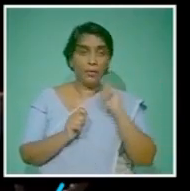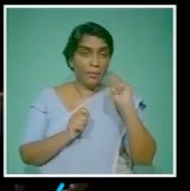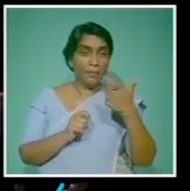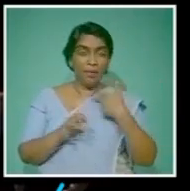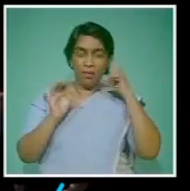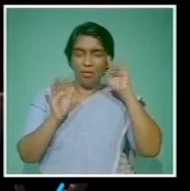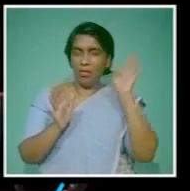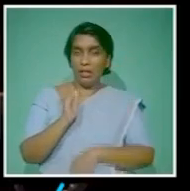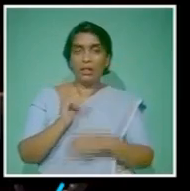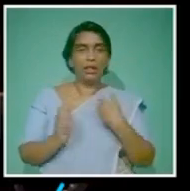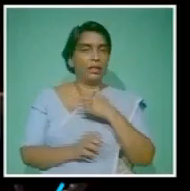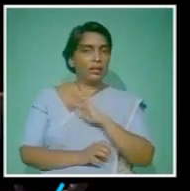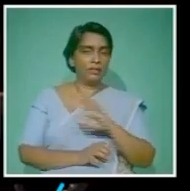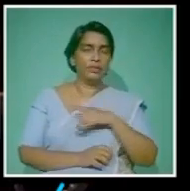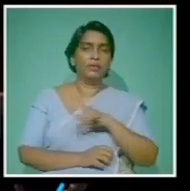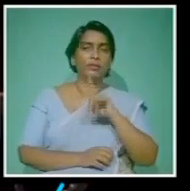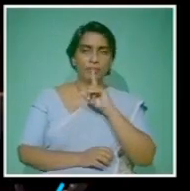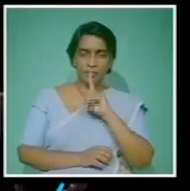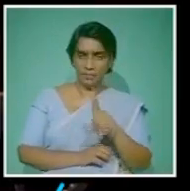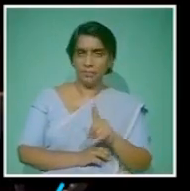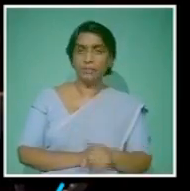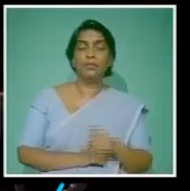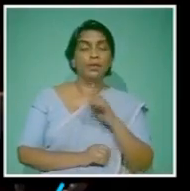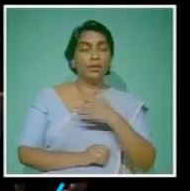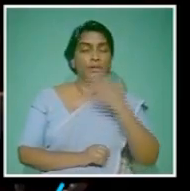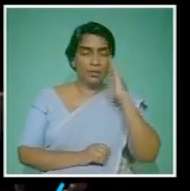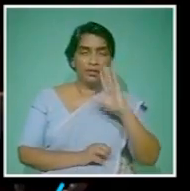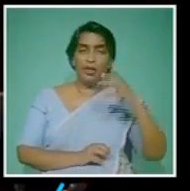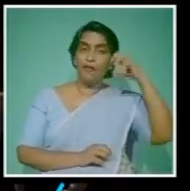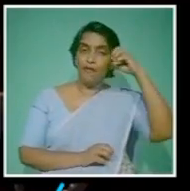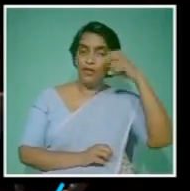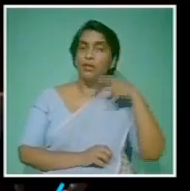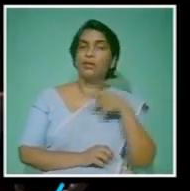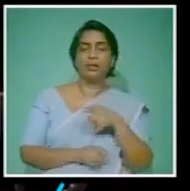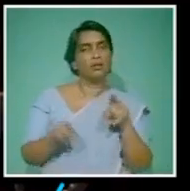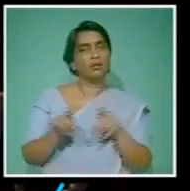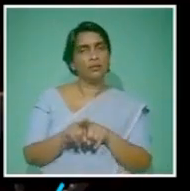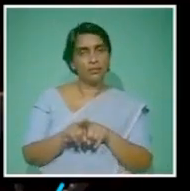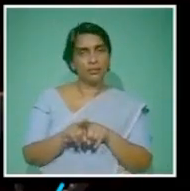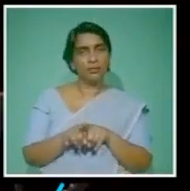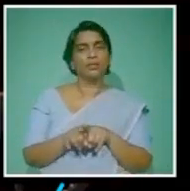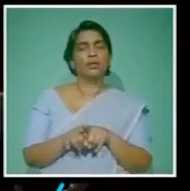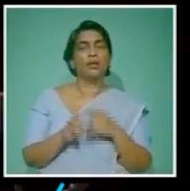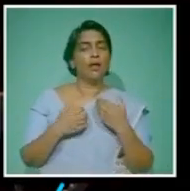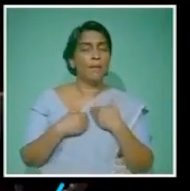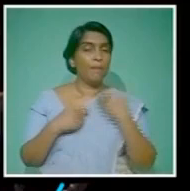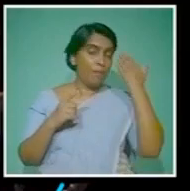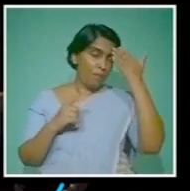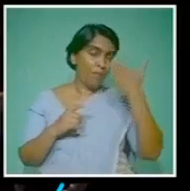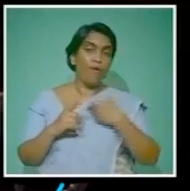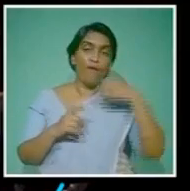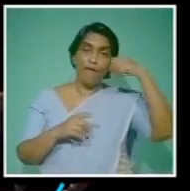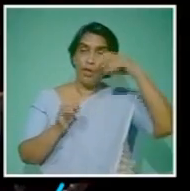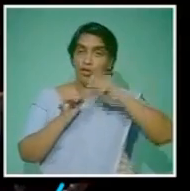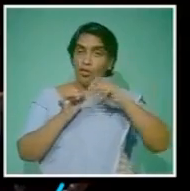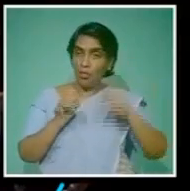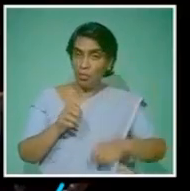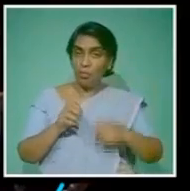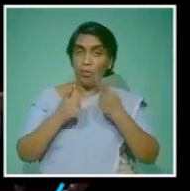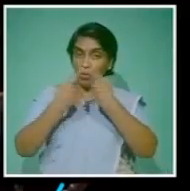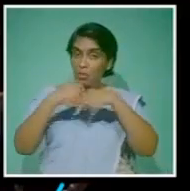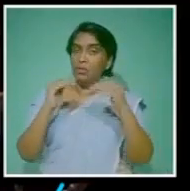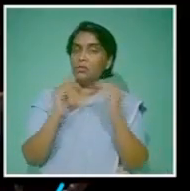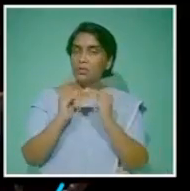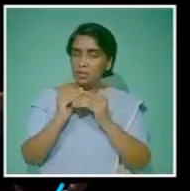ගෙවීමක් පැහැර නැති බව මා මෙහිදී ප්‍රකාශ කර සිටිමි. සාමාන්‍ය විදුලි පාරිභෝගිකයාට මෙන් අප පිළිබඳවද විදුලි බල මණ්ඩලයේ කටයුතු කරන්නේ නම්